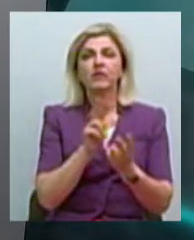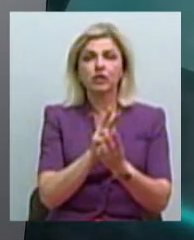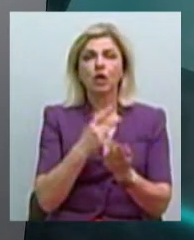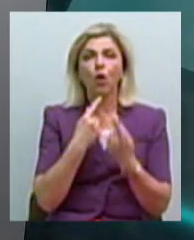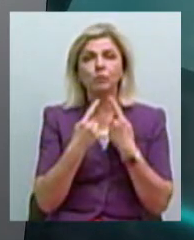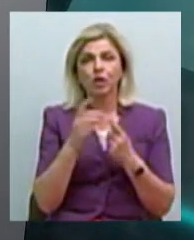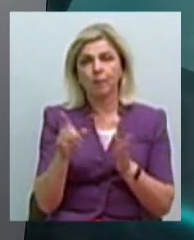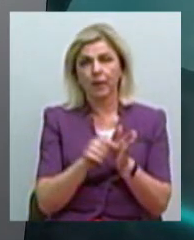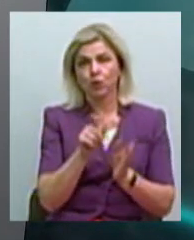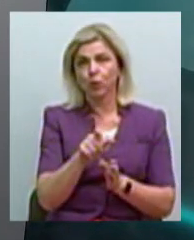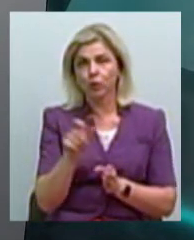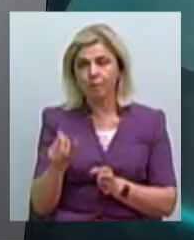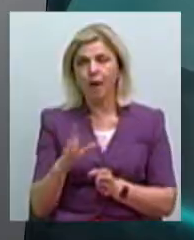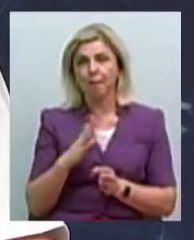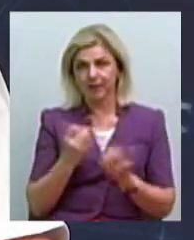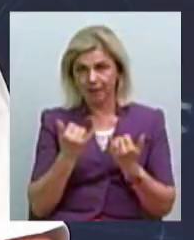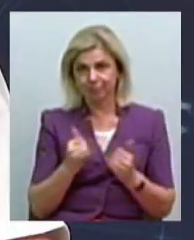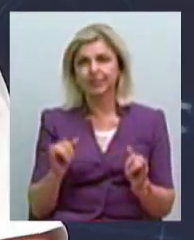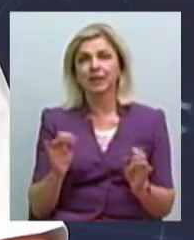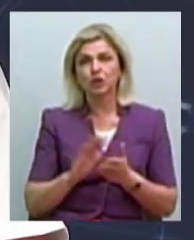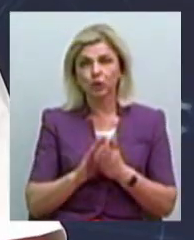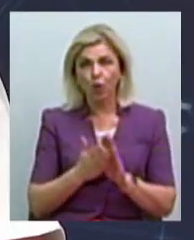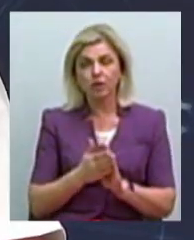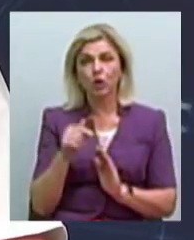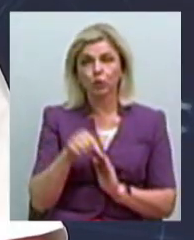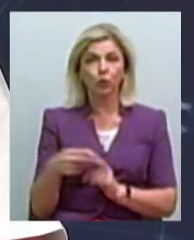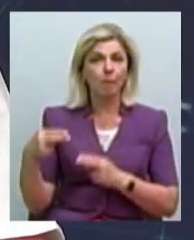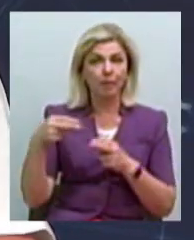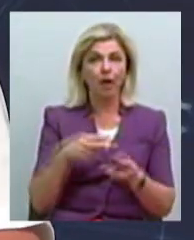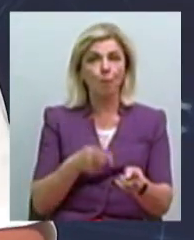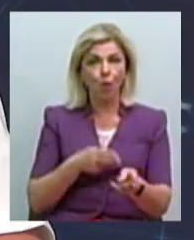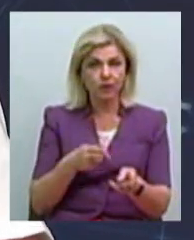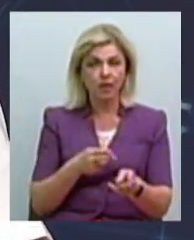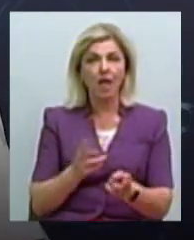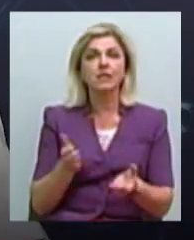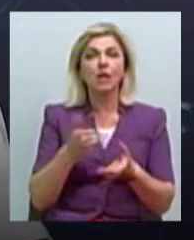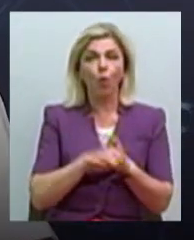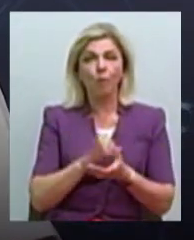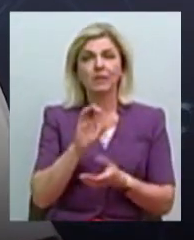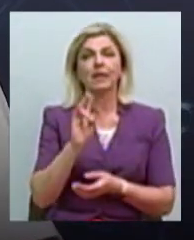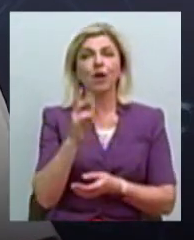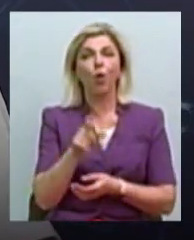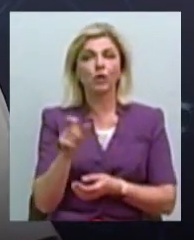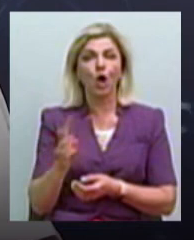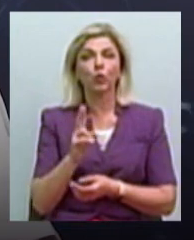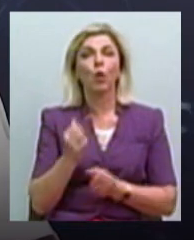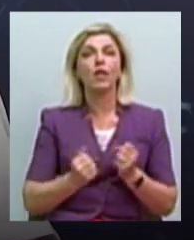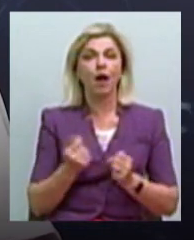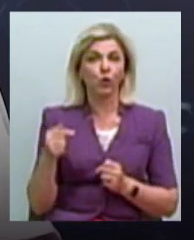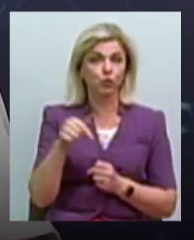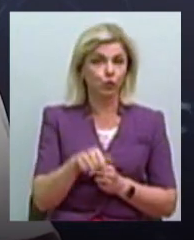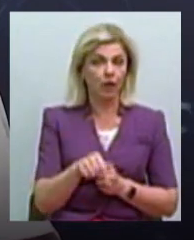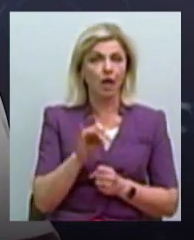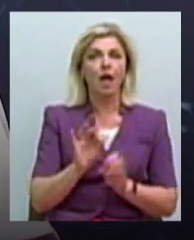там забавні ситуації, коли вони їхали сюди в поїзді і знайомилися тут же, ну, з ніколаївцями, які їхали сюди. И те им тоже рассказывали